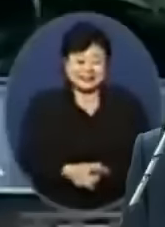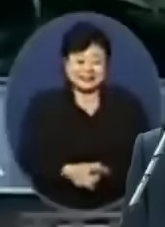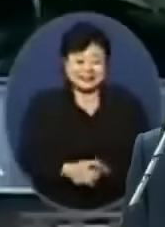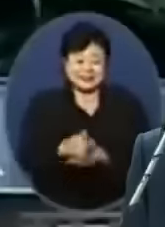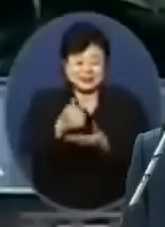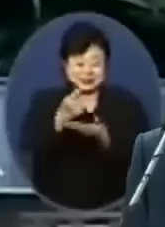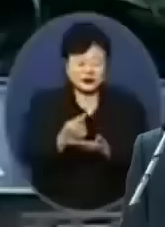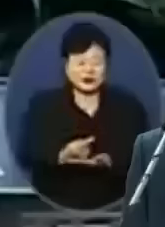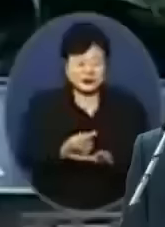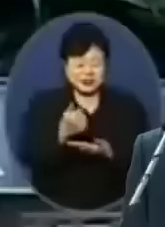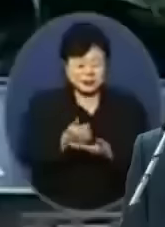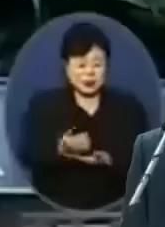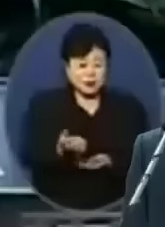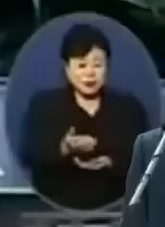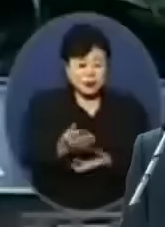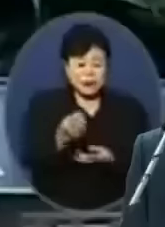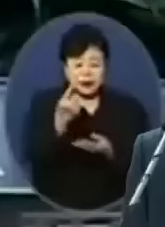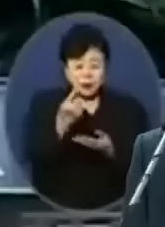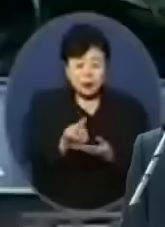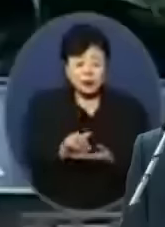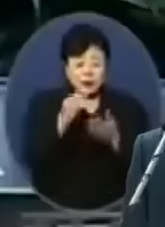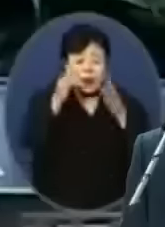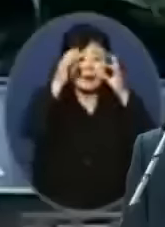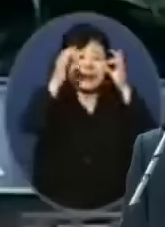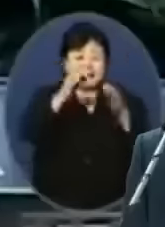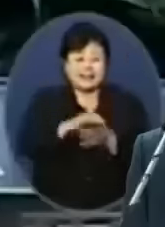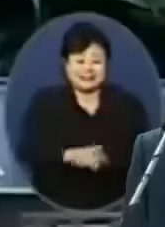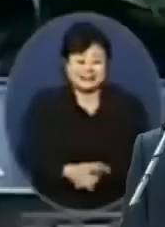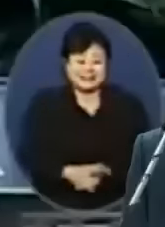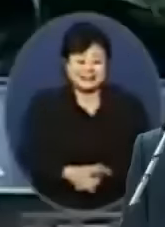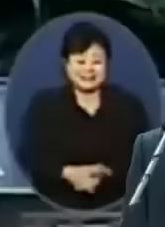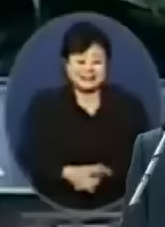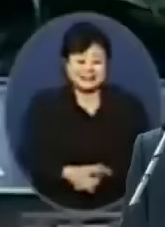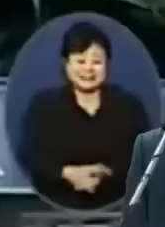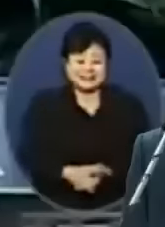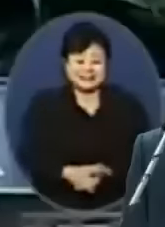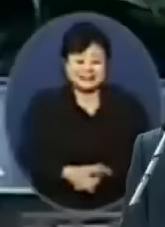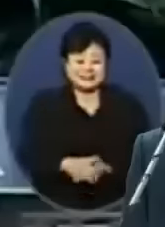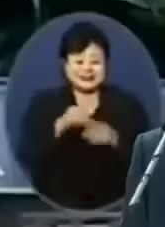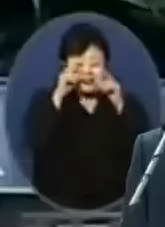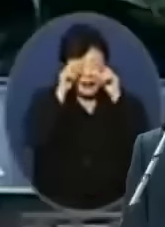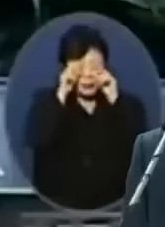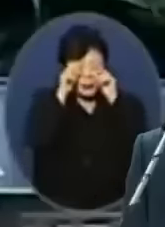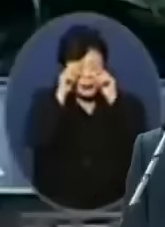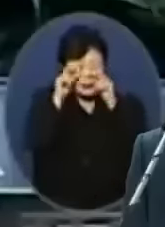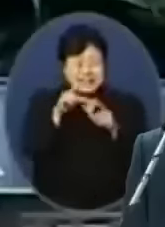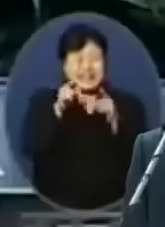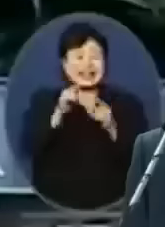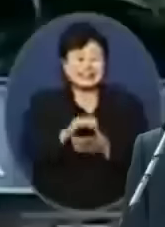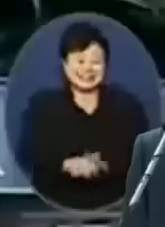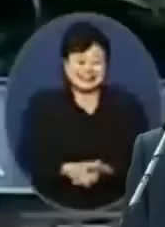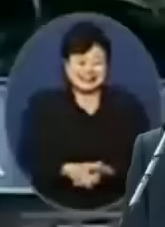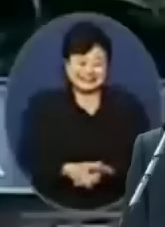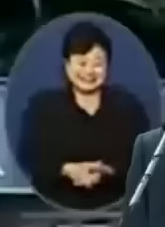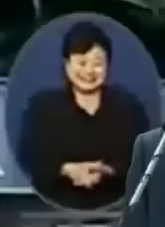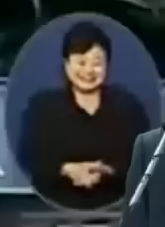손님이 점포에 없으면 손님이 많이 있는 것처럼 바라봐야 되는 것입니다. 당분간은 눈을 감고 살아야 되는 것입니다.